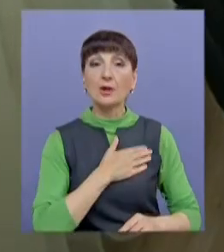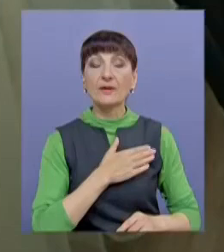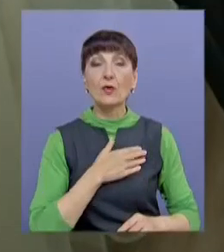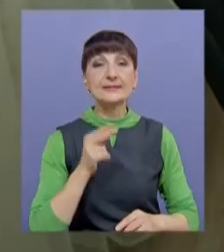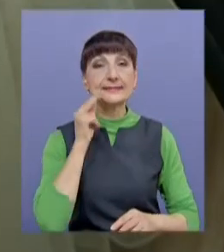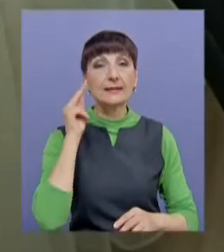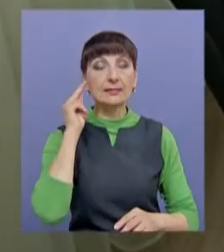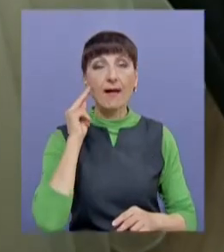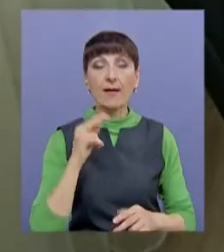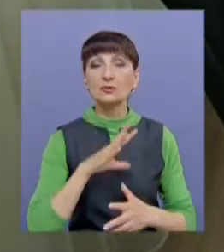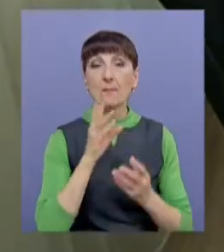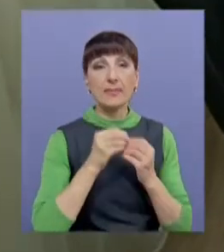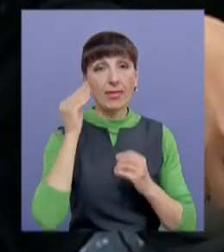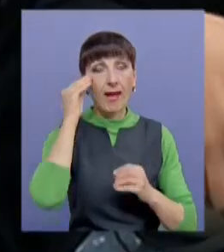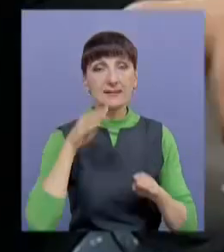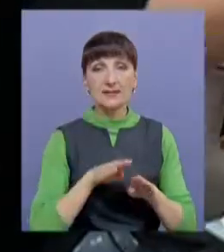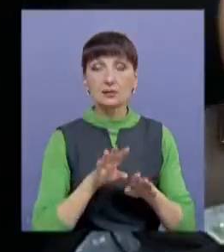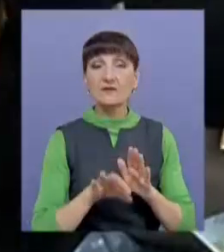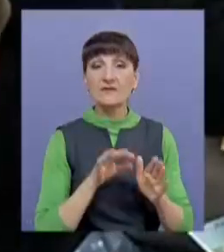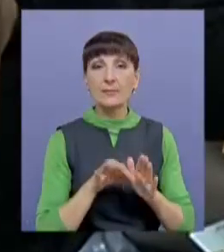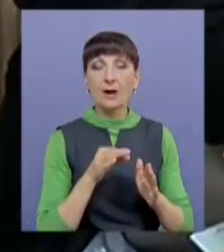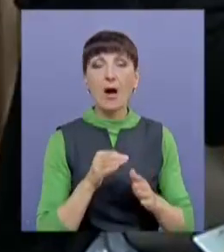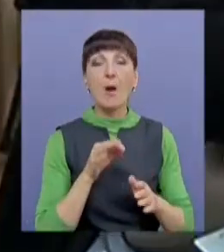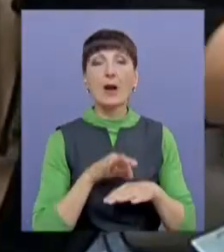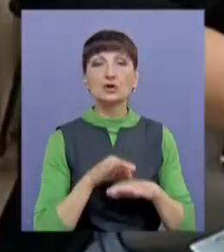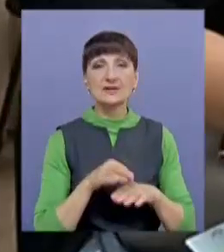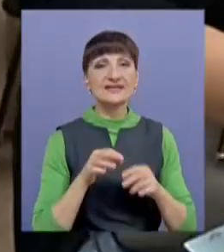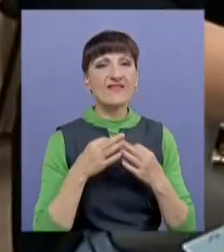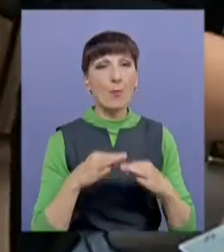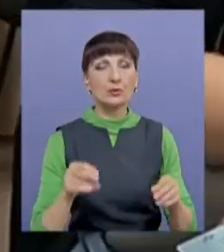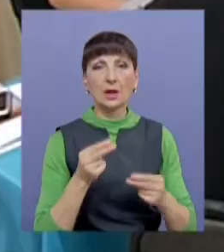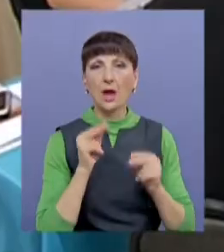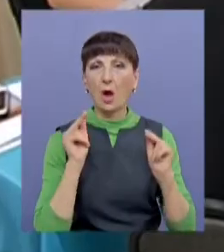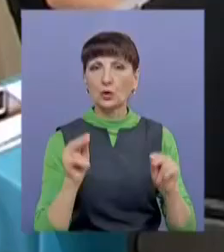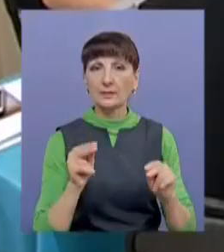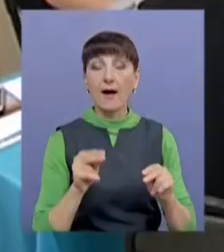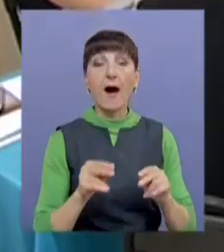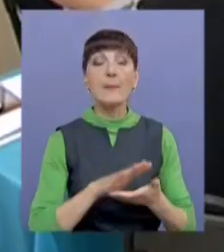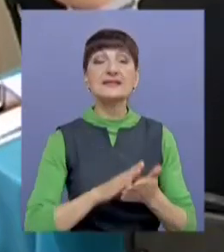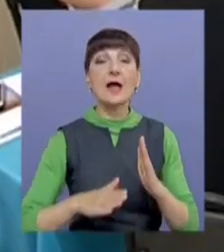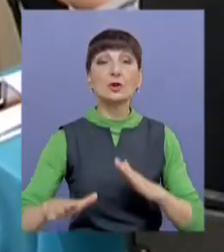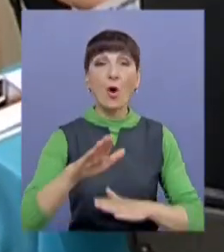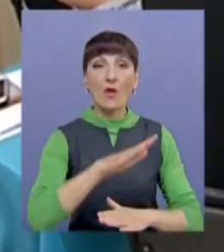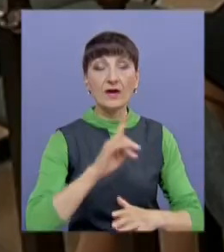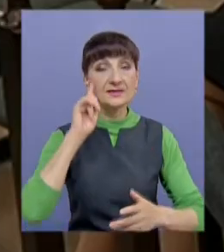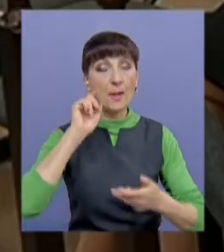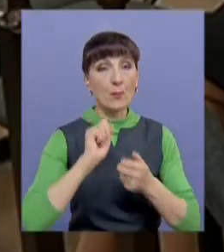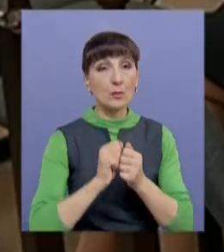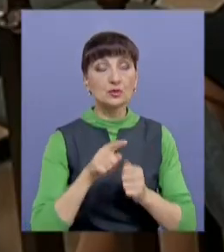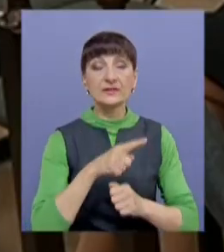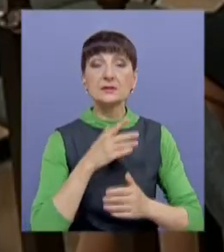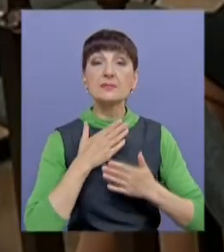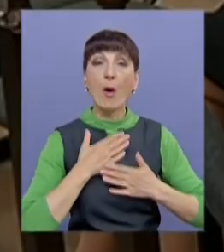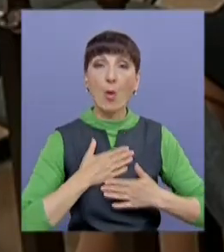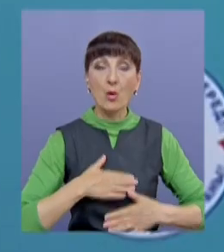соседней страны сошлись во мнении, что выборы прошли открыто и свободно. А обстановка на избирательных участках запомнилась им спокойной и